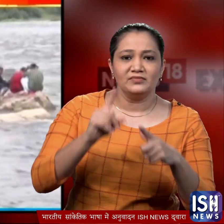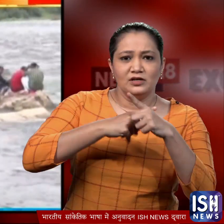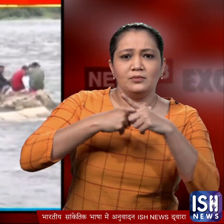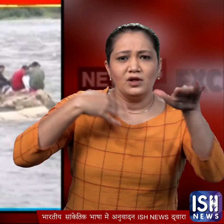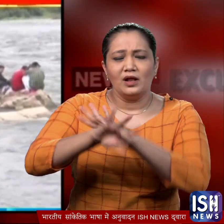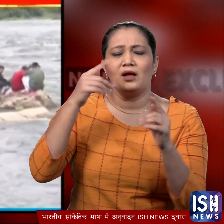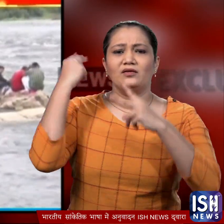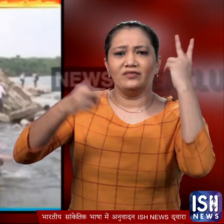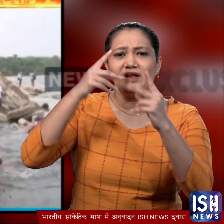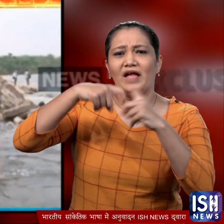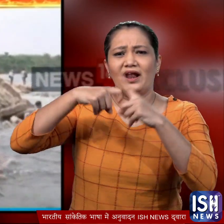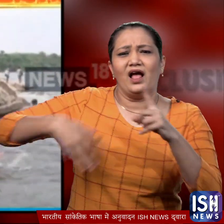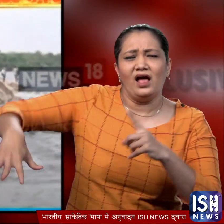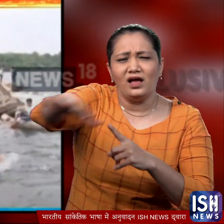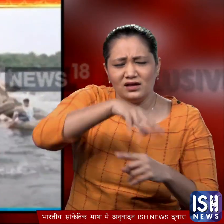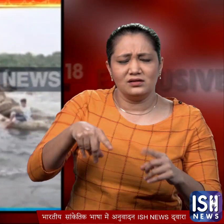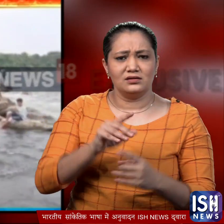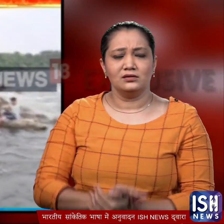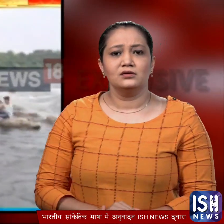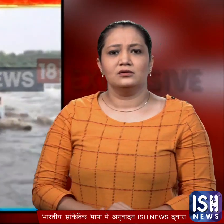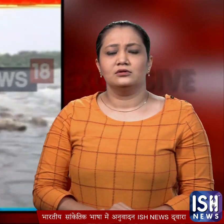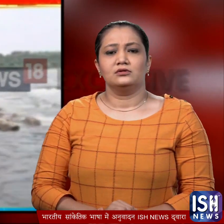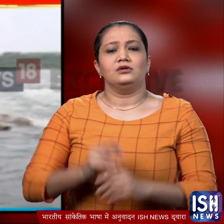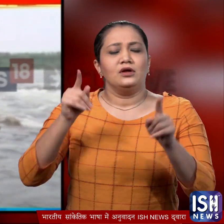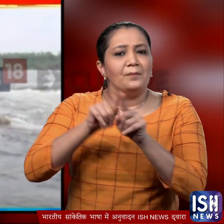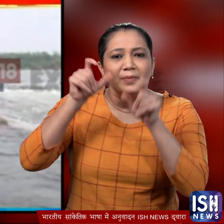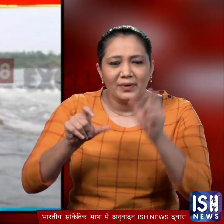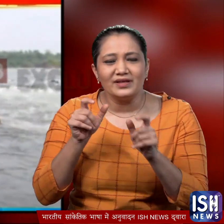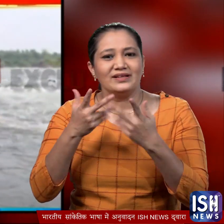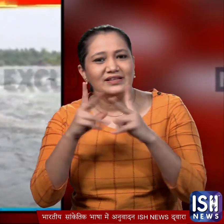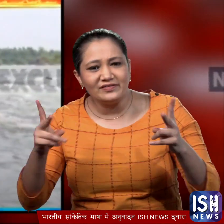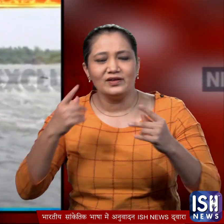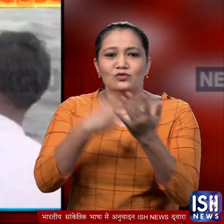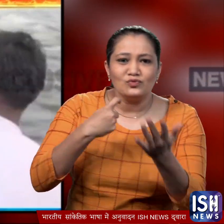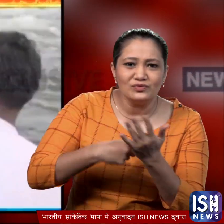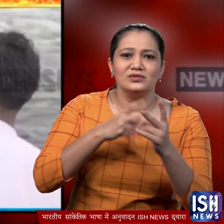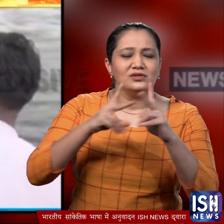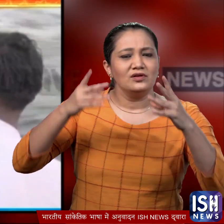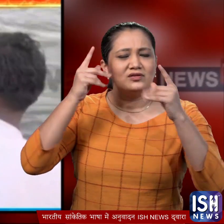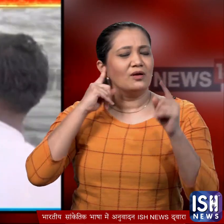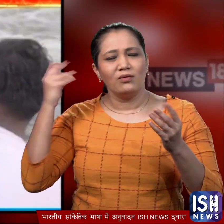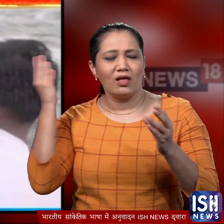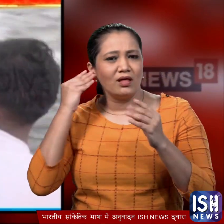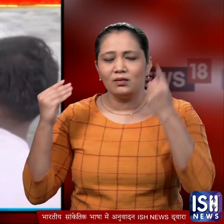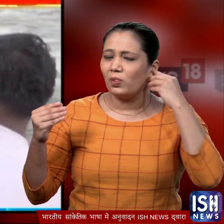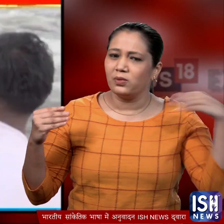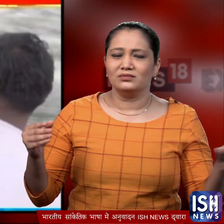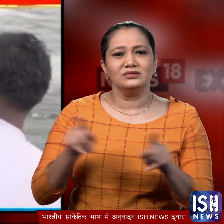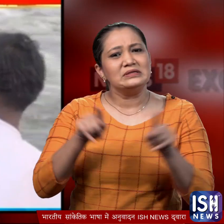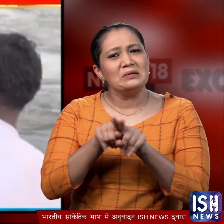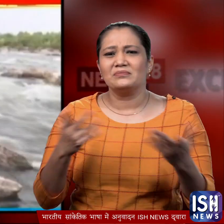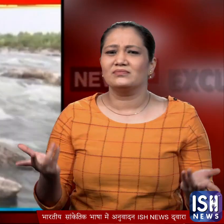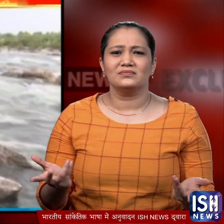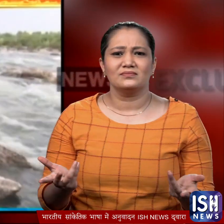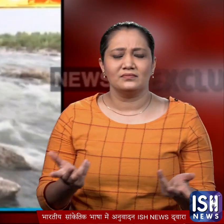मशहूर पर्यटन स्थल भेड़ा घाट में आए पर्यटकों को देखकर तो ऐसा लगा कि वो सावधानी से जुड़ी सारी बातें एक कान से सुनकर दूसरे कान से निकाल